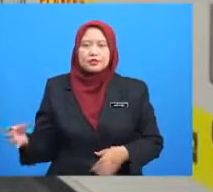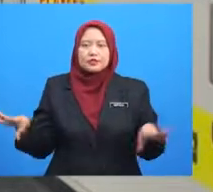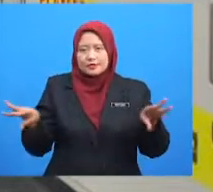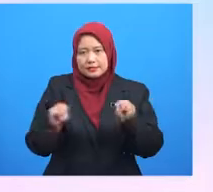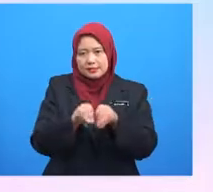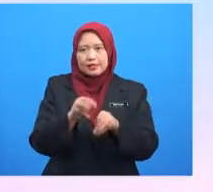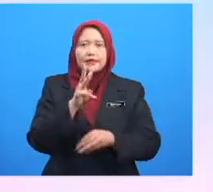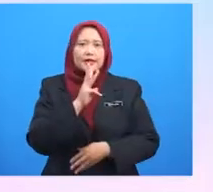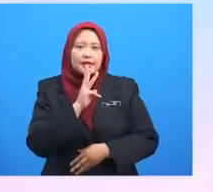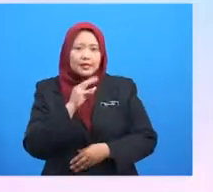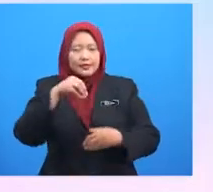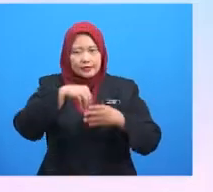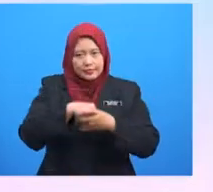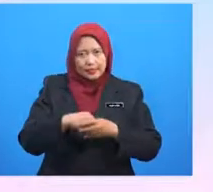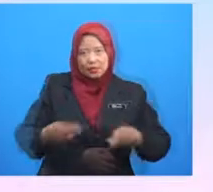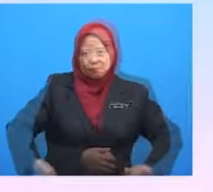gambar ini.